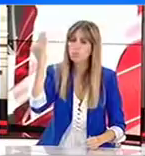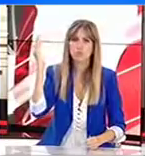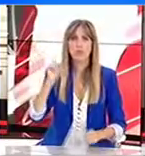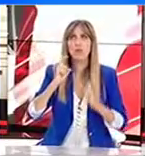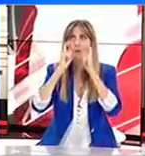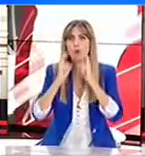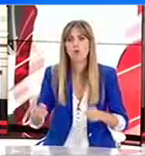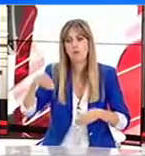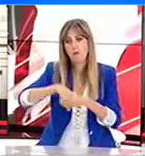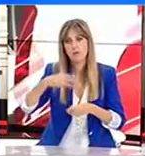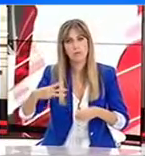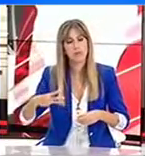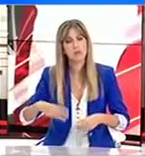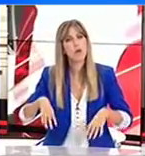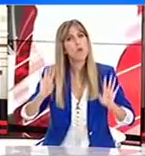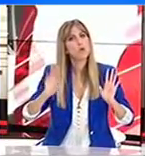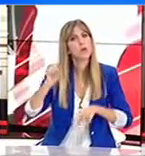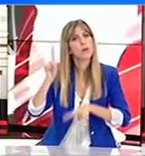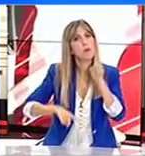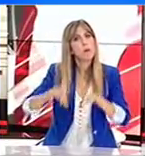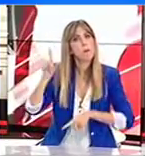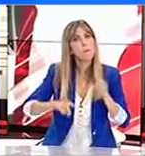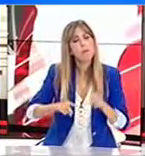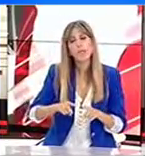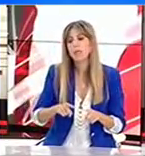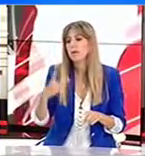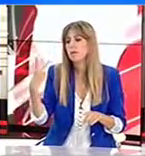να προέρχονται και από τον χώρο του κέντρου ή της κεντροδεξίας.